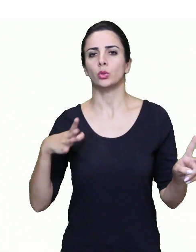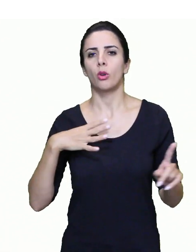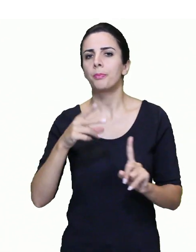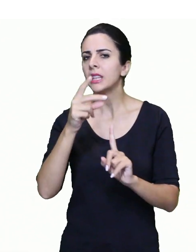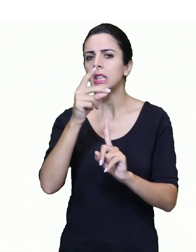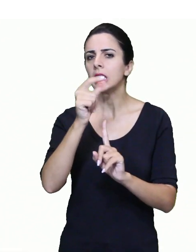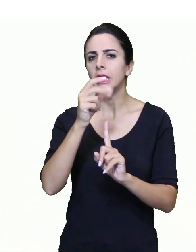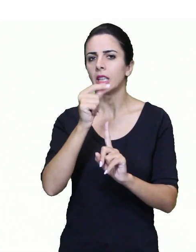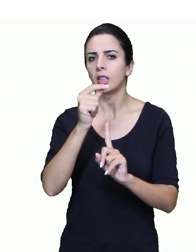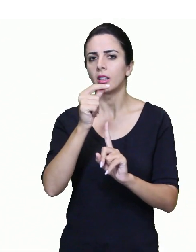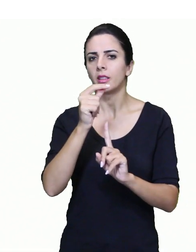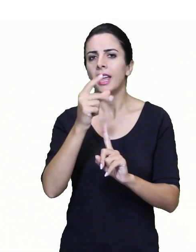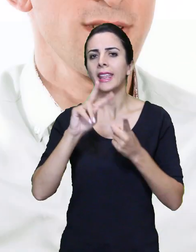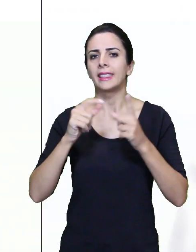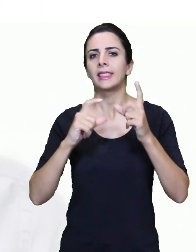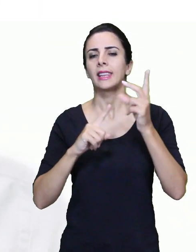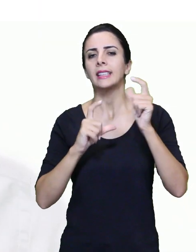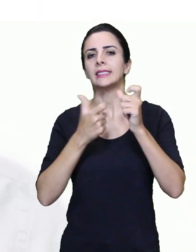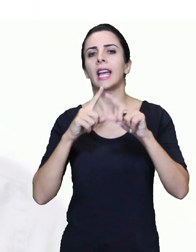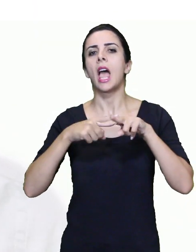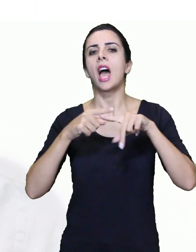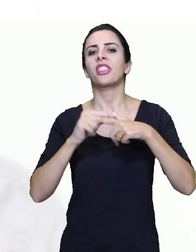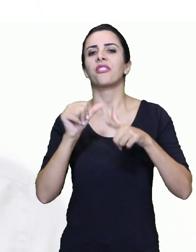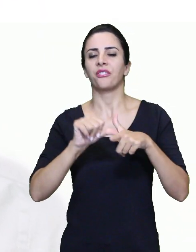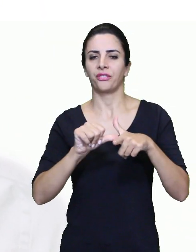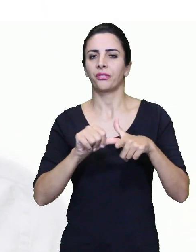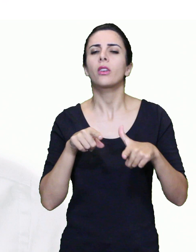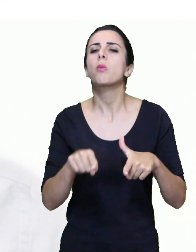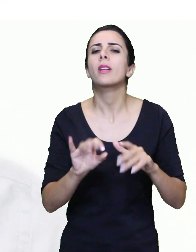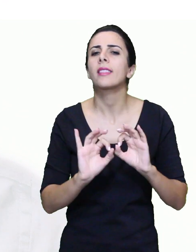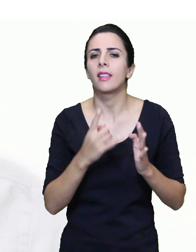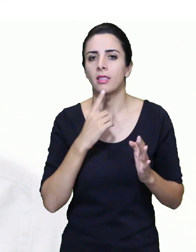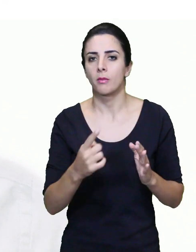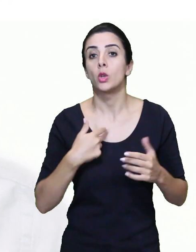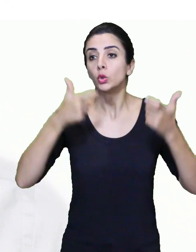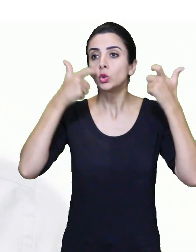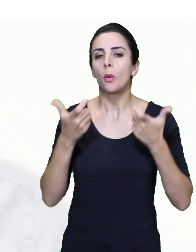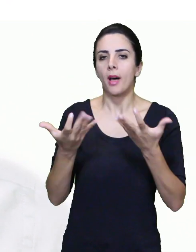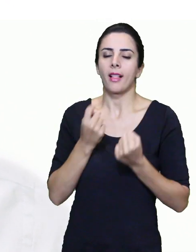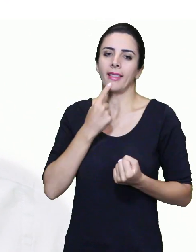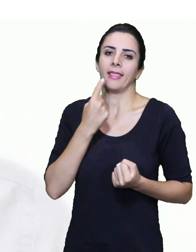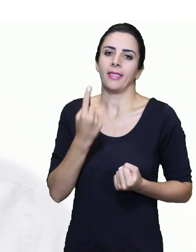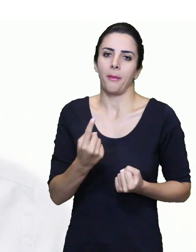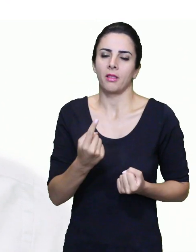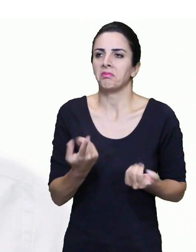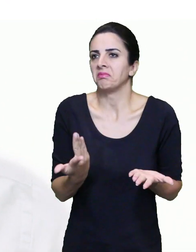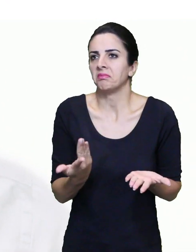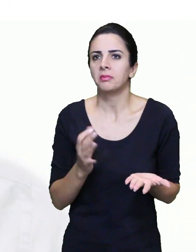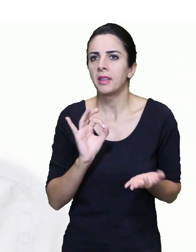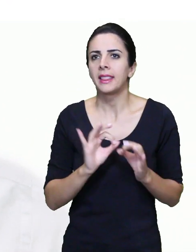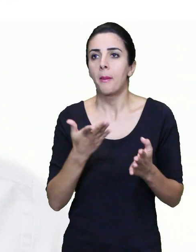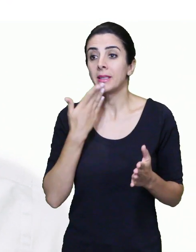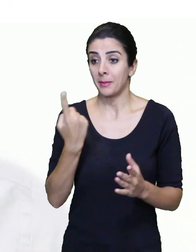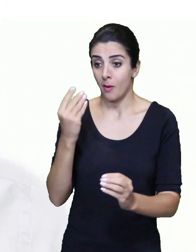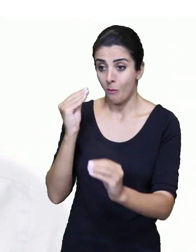I, İnisiyatif İnisiyatif almak aslında sorumluluk almak demek Yani bir